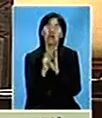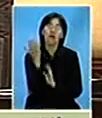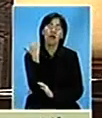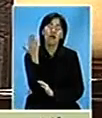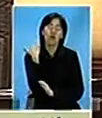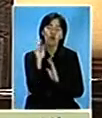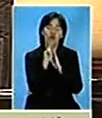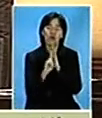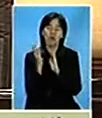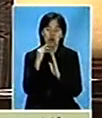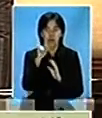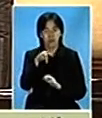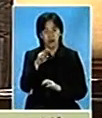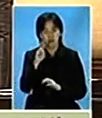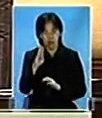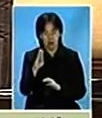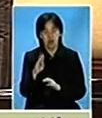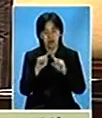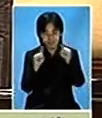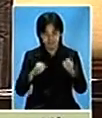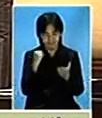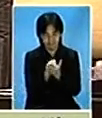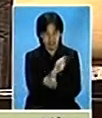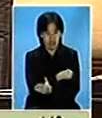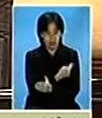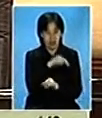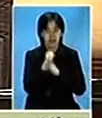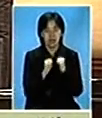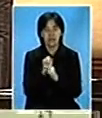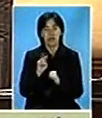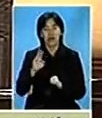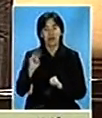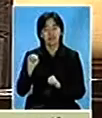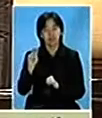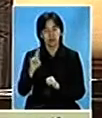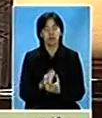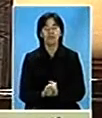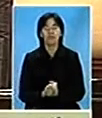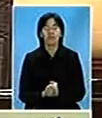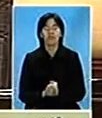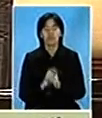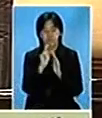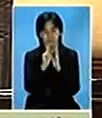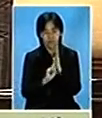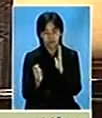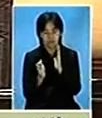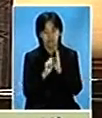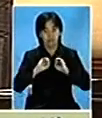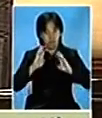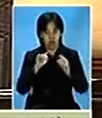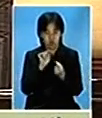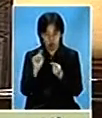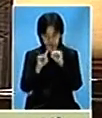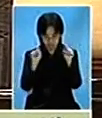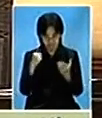ายเดิมคือพระบัญญัติการประกอบโรคศิลปะพ.ศ. 2542ซึ่งอันนั้นบัญญัติไว้ชัดเจนว่าเป็นการประกอบโรคศิ